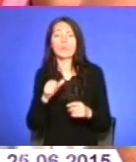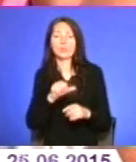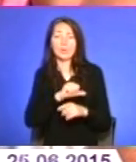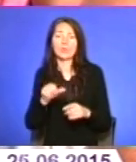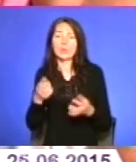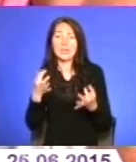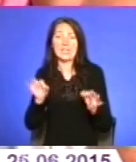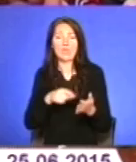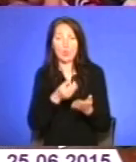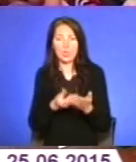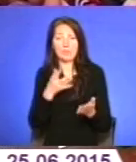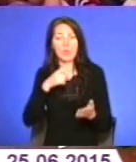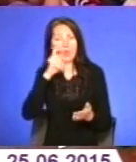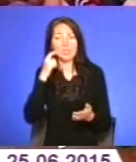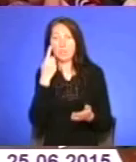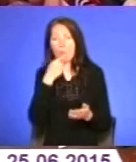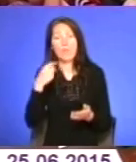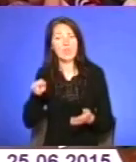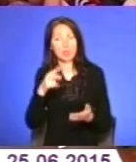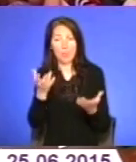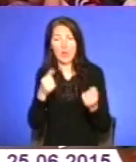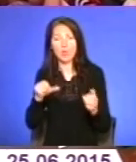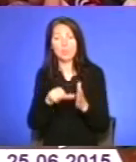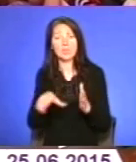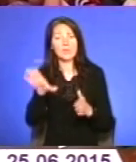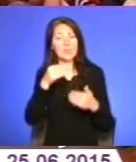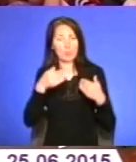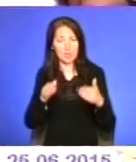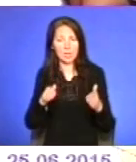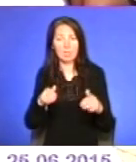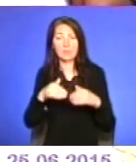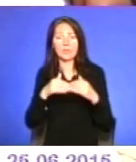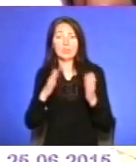незалежному оцінюванні з української мови та літератури брали участь усі випускники